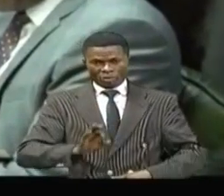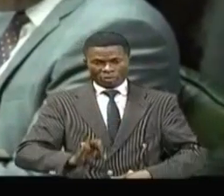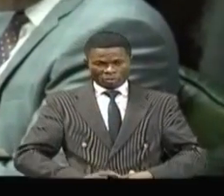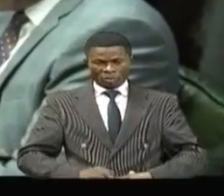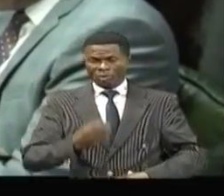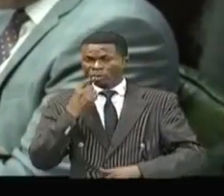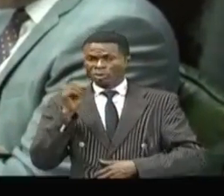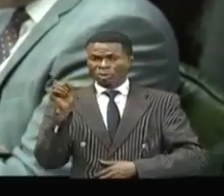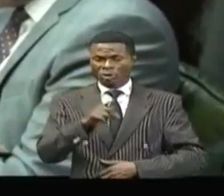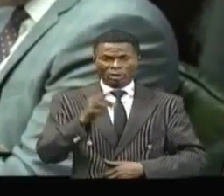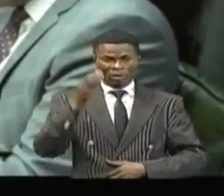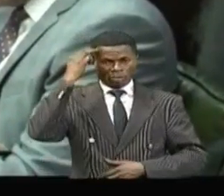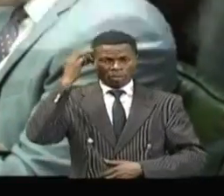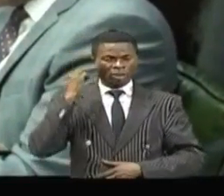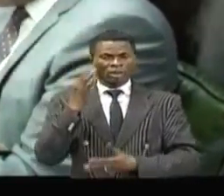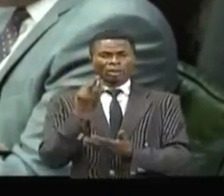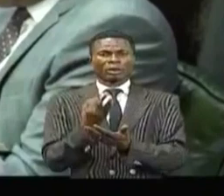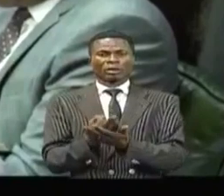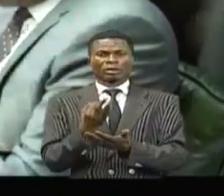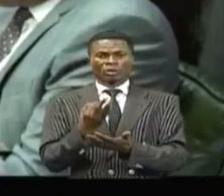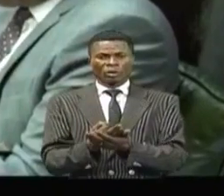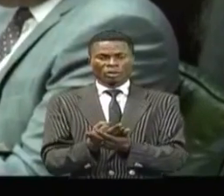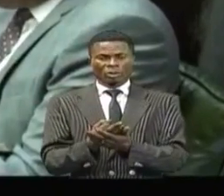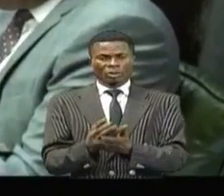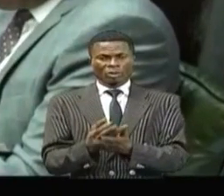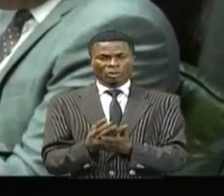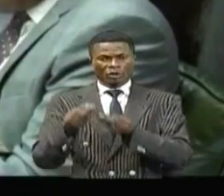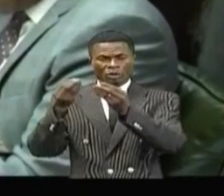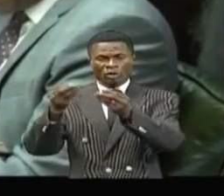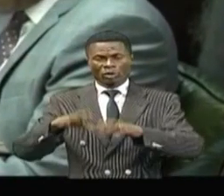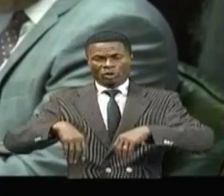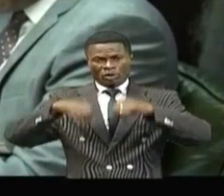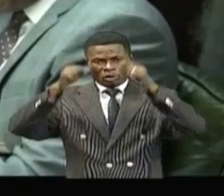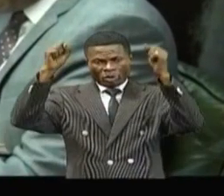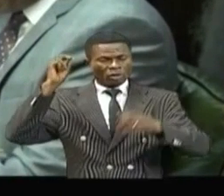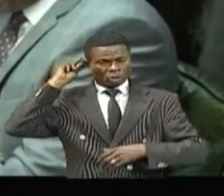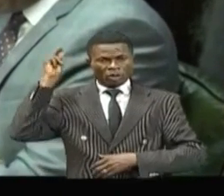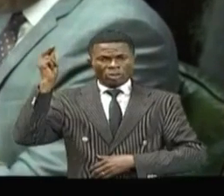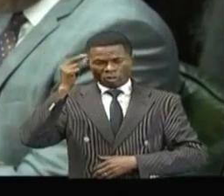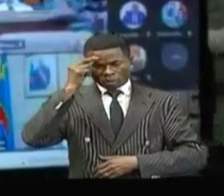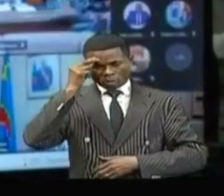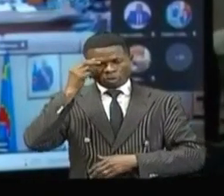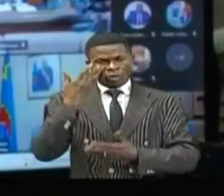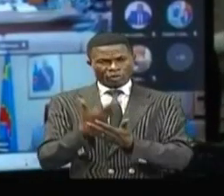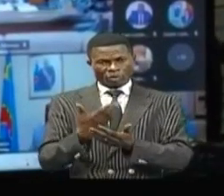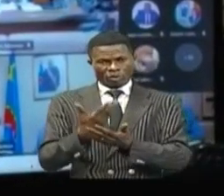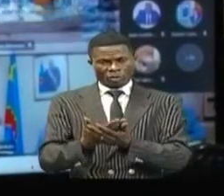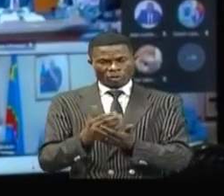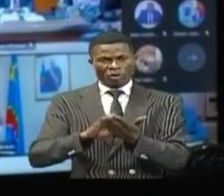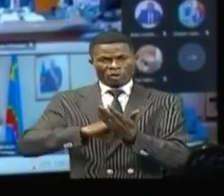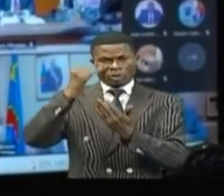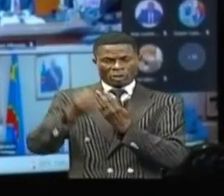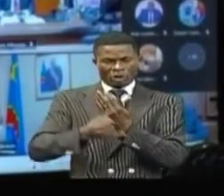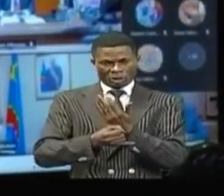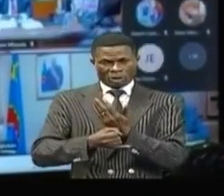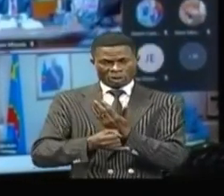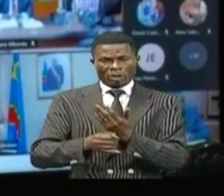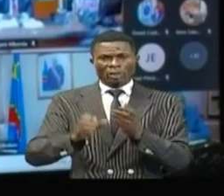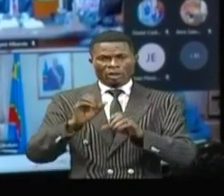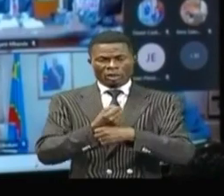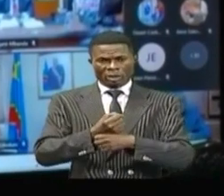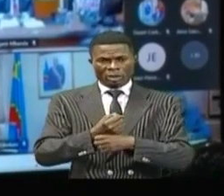instruit le ministre des Finances à soumettre à l'adoption du gouvernement dans les meilleurs délais un projet de décret créant